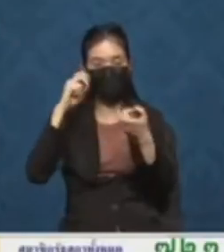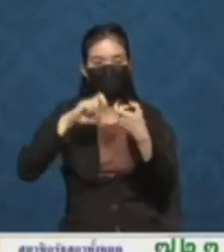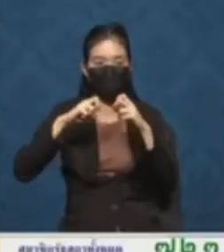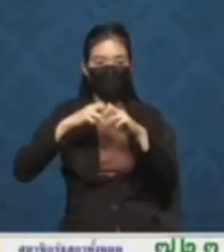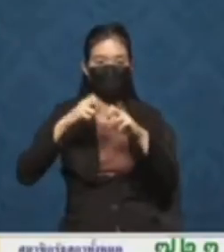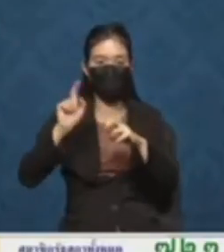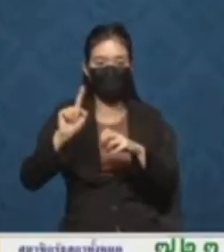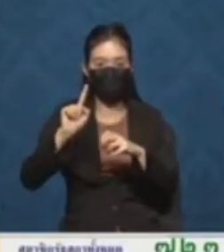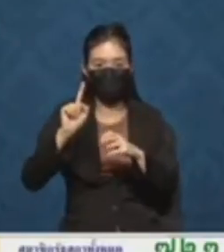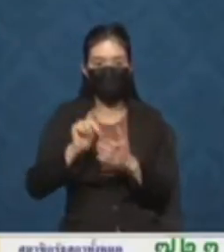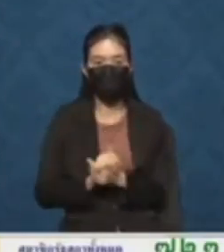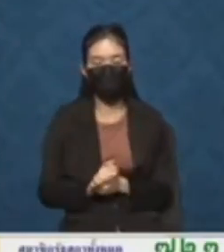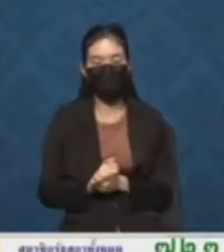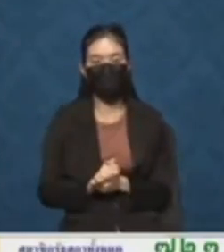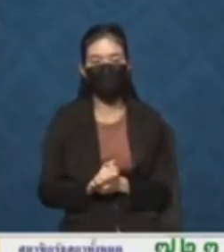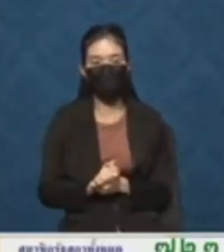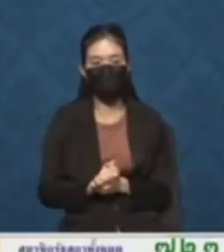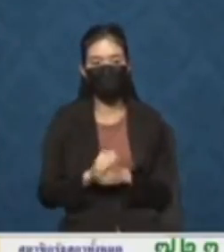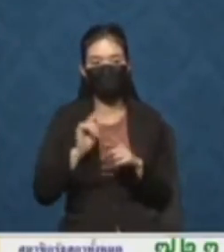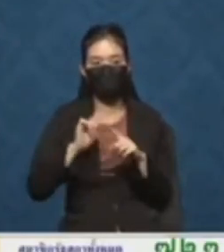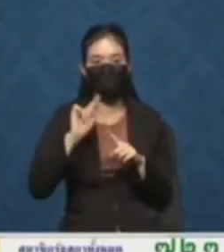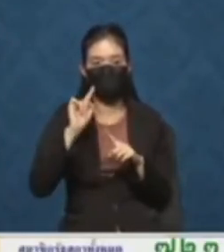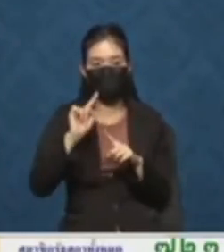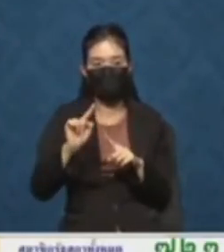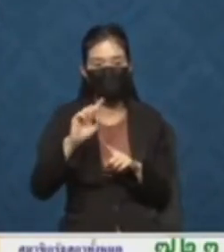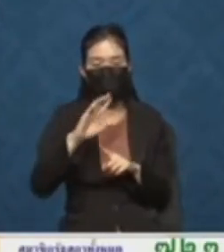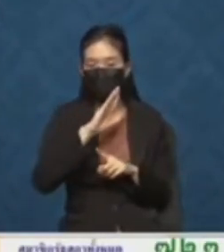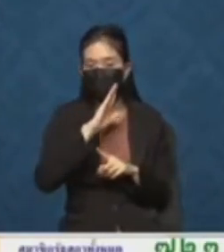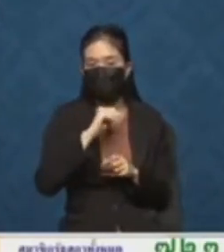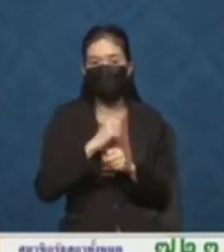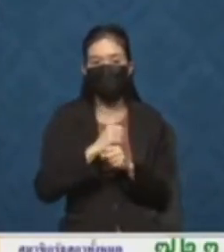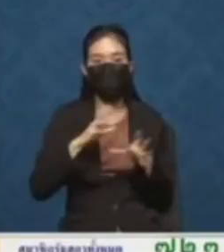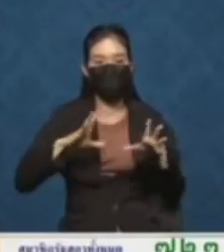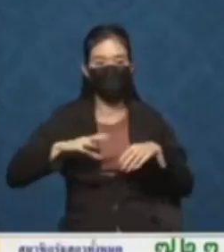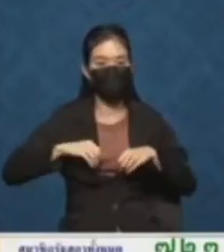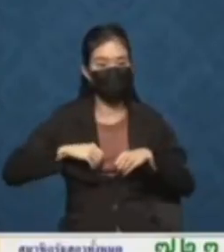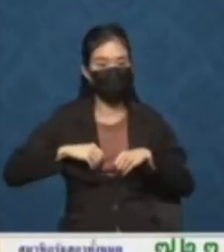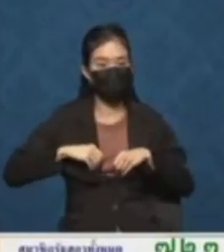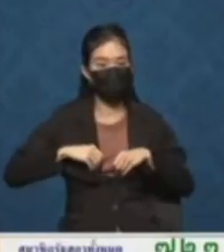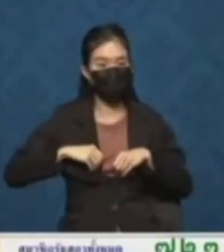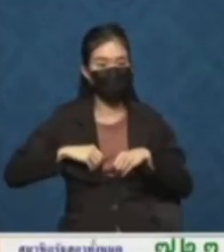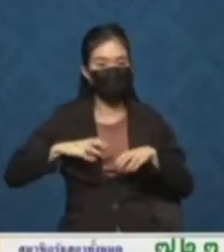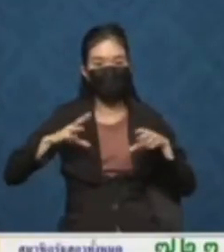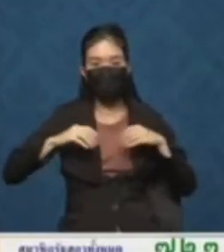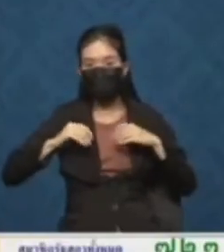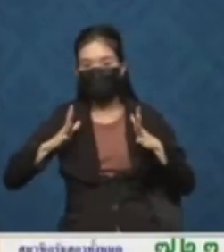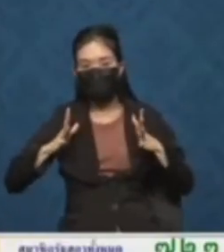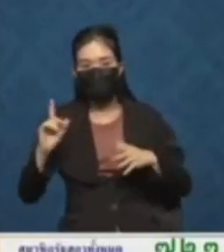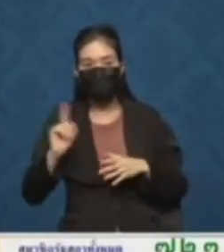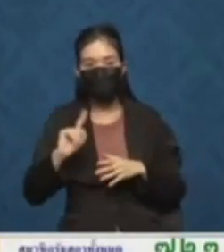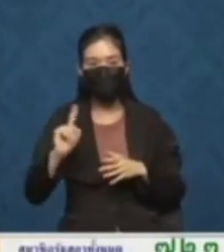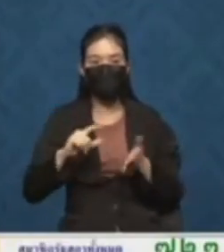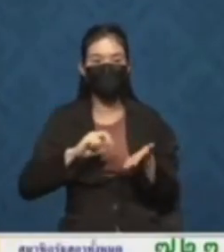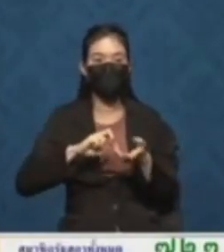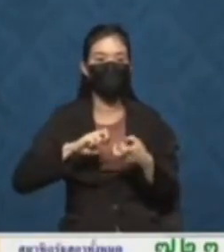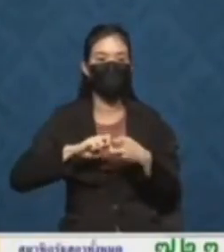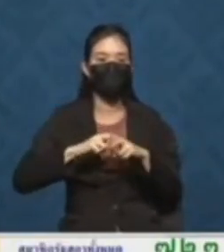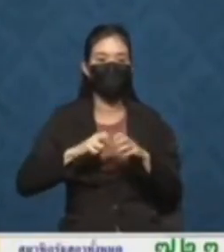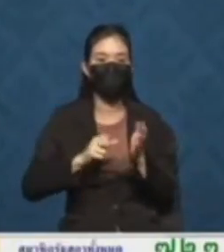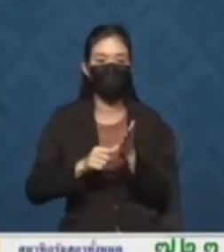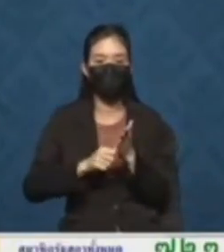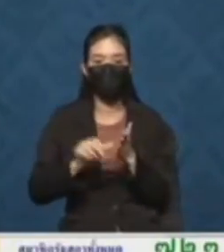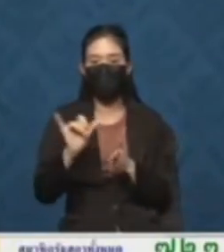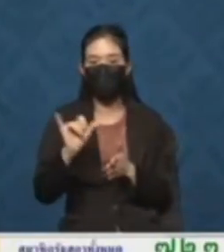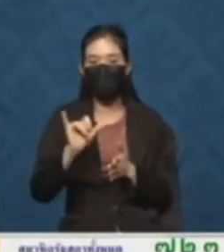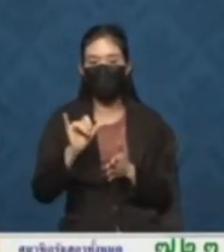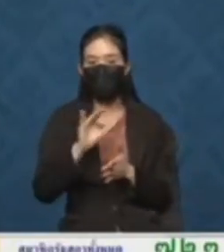แก่หนึ่งในหลักการเสียงข้างมากที่ต้องรับฟังเสียงข้างน้อยไม่ได้แก้หรอกครับ